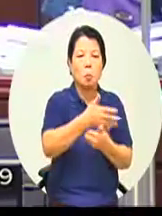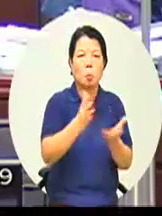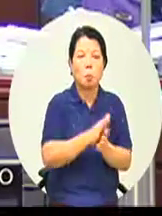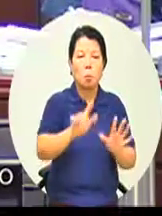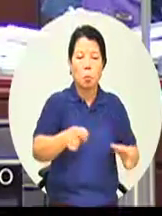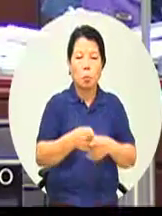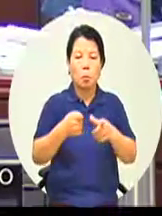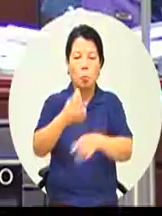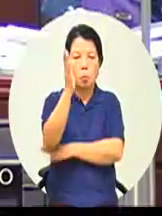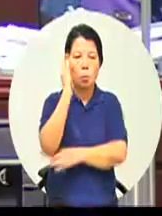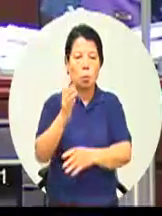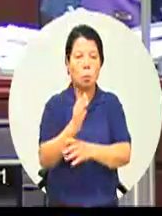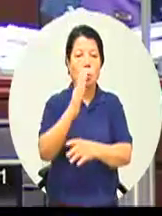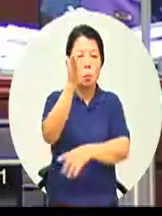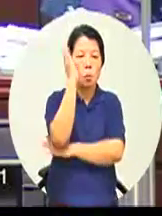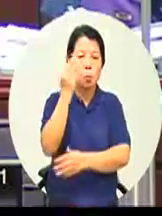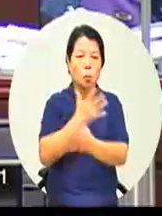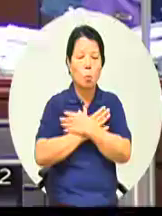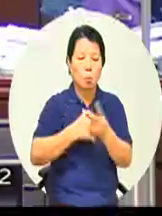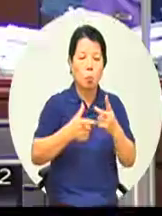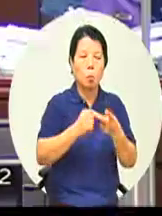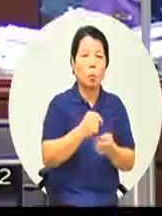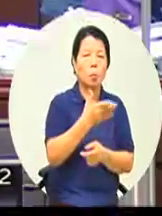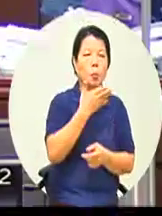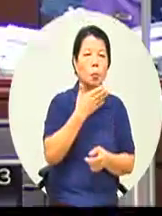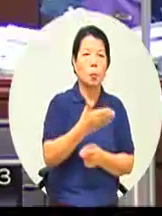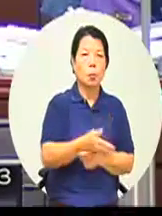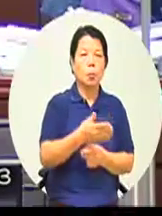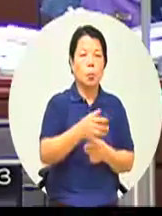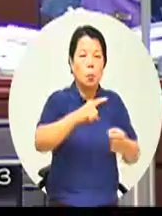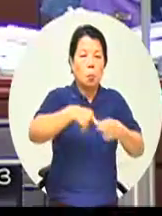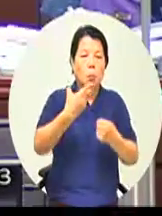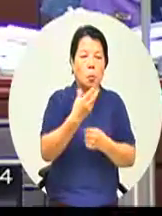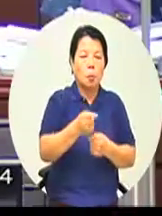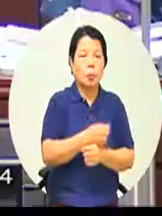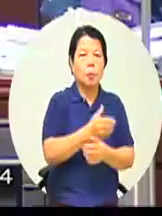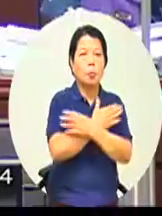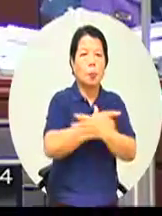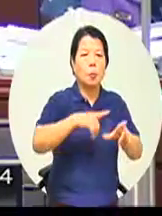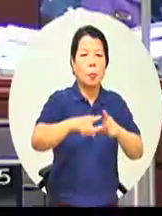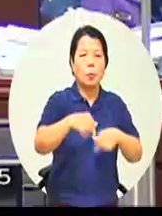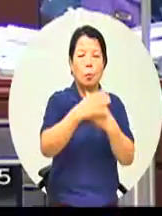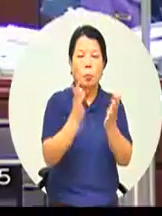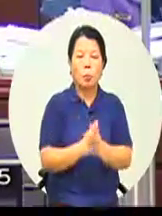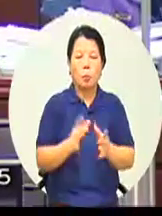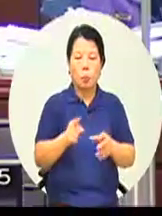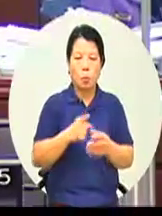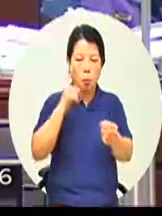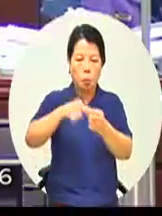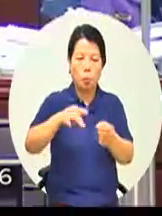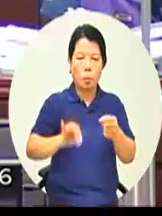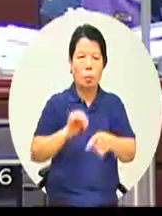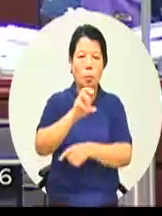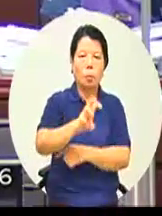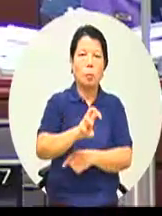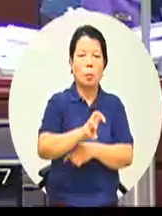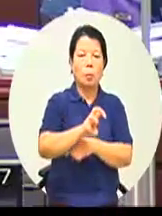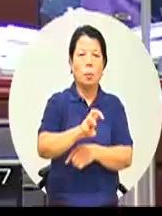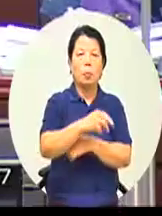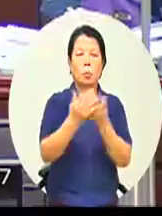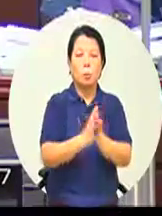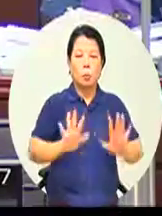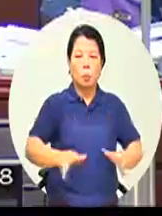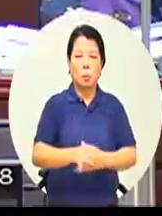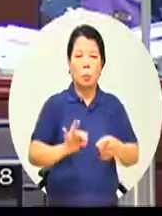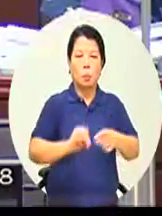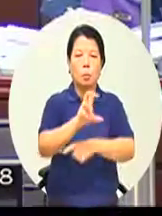公幼或非营利里头，大概不利条件的大概6个指标都是不到30%，其实将近7%以上都开放